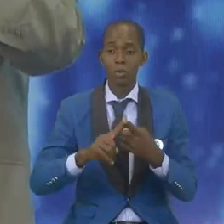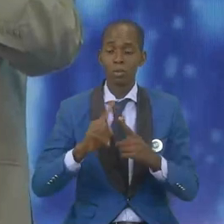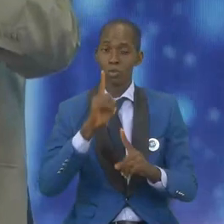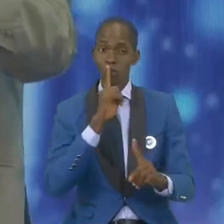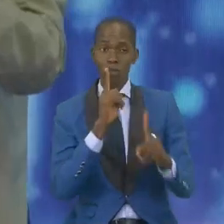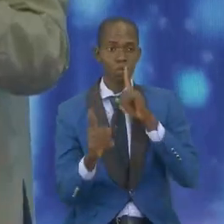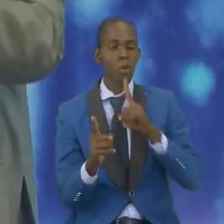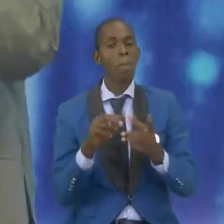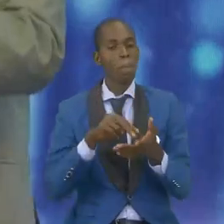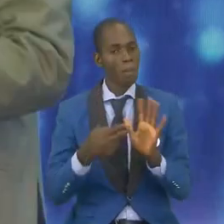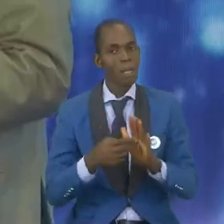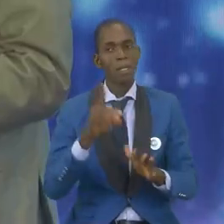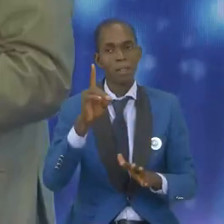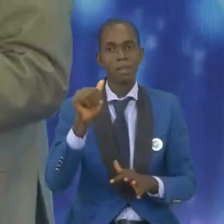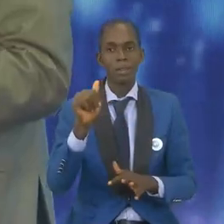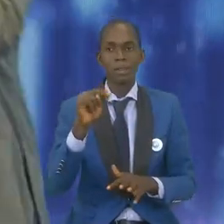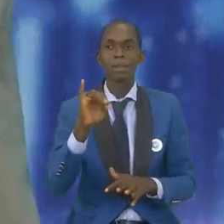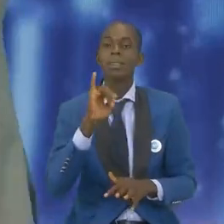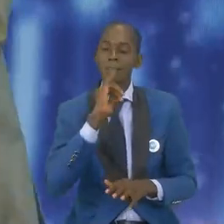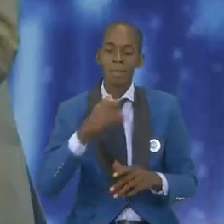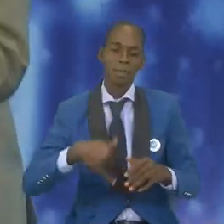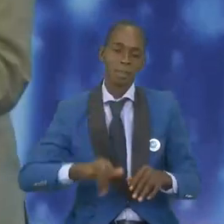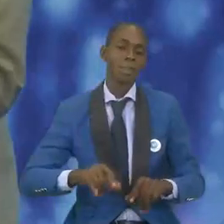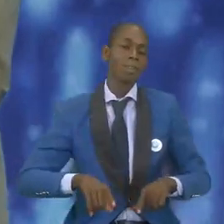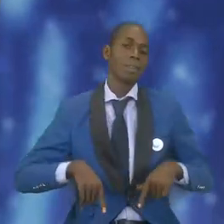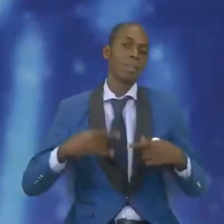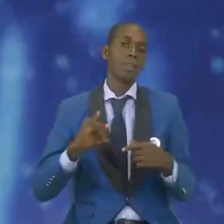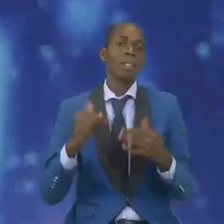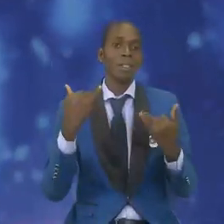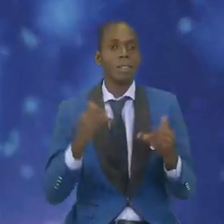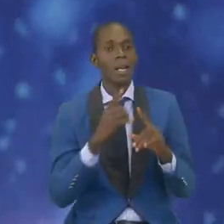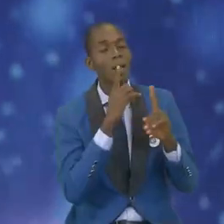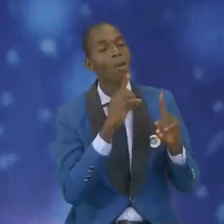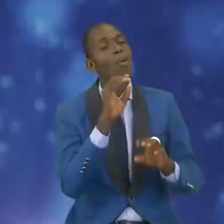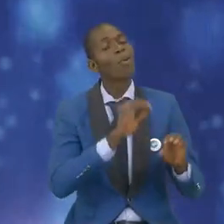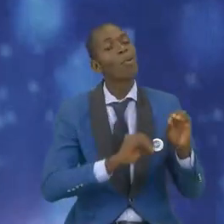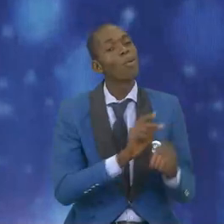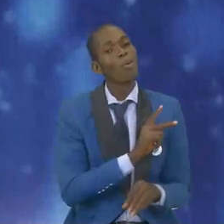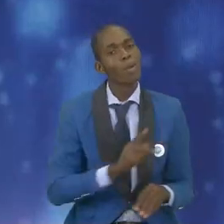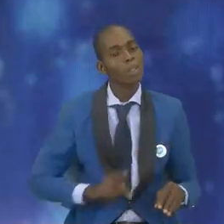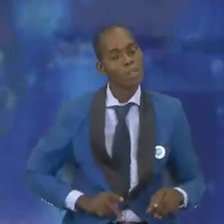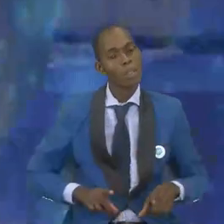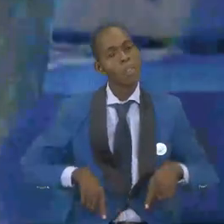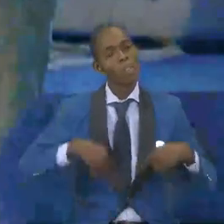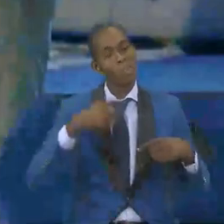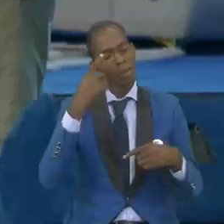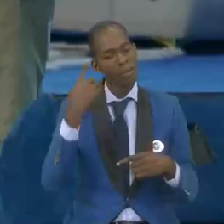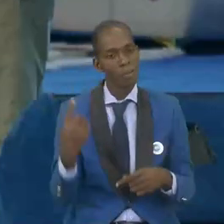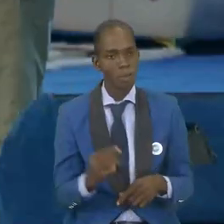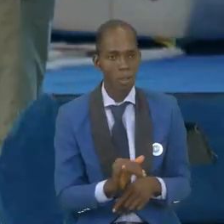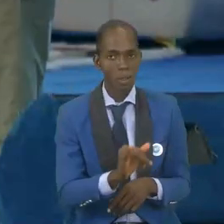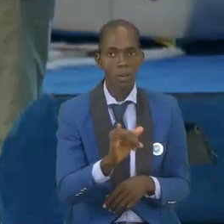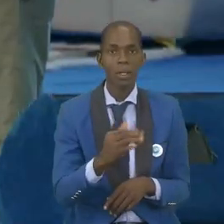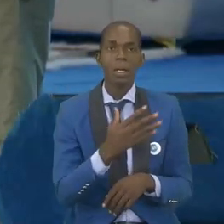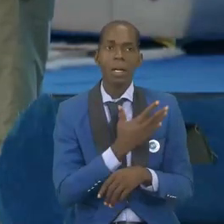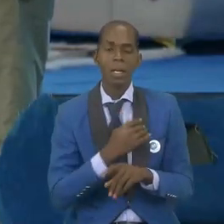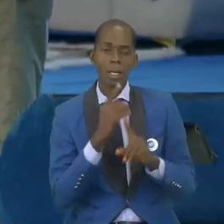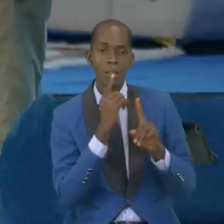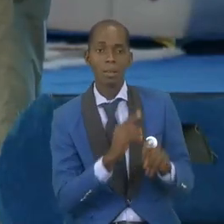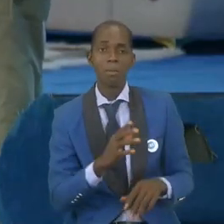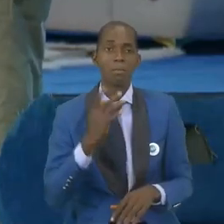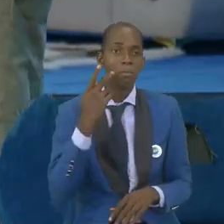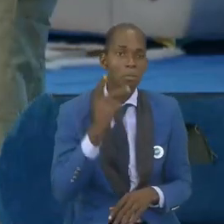veut dire qu'il était encore vivant. Il dit au roi, roi, vis éternellement. Verset 22,